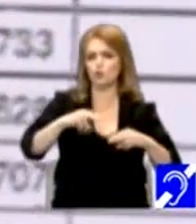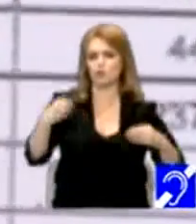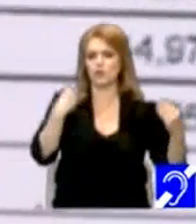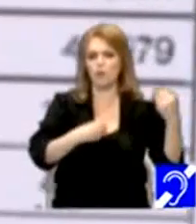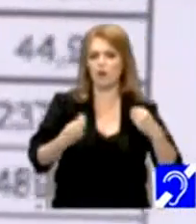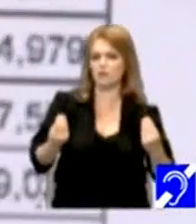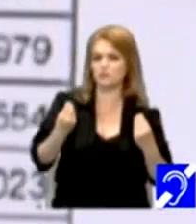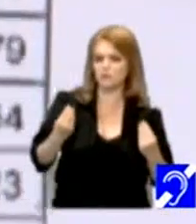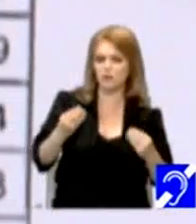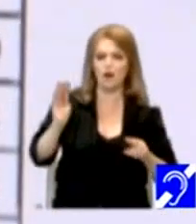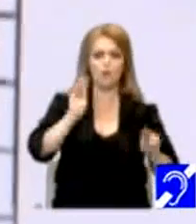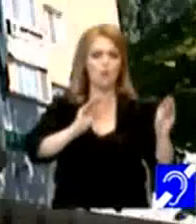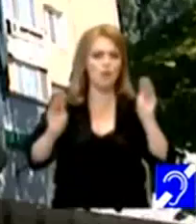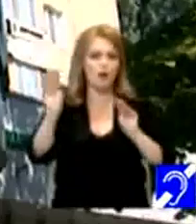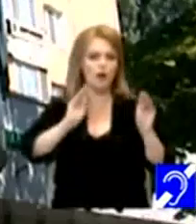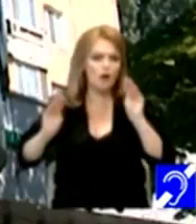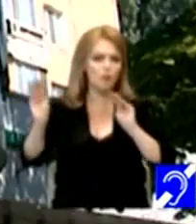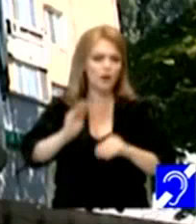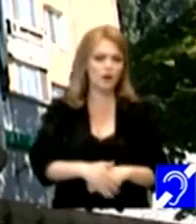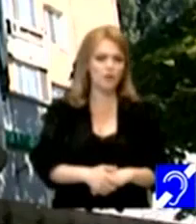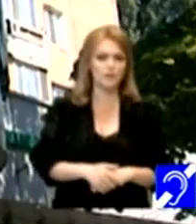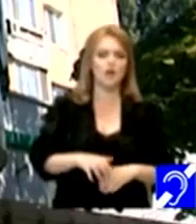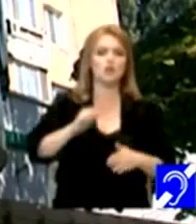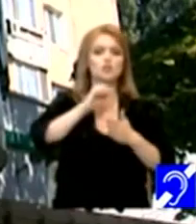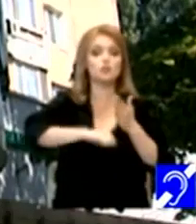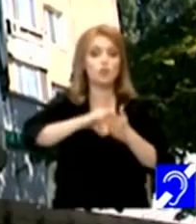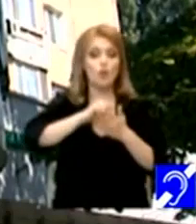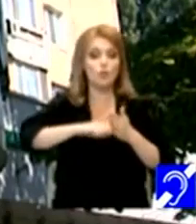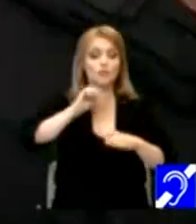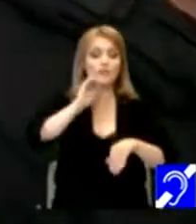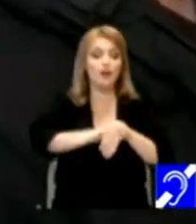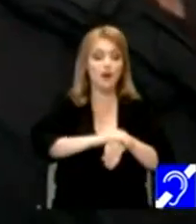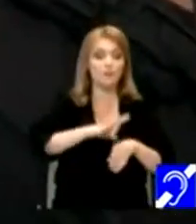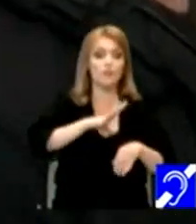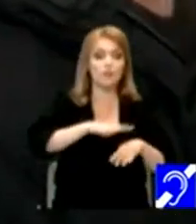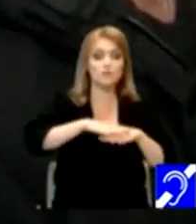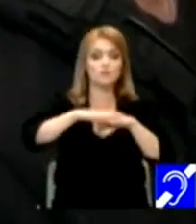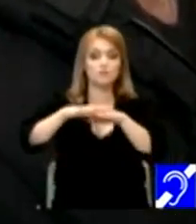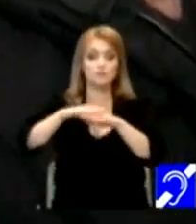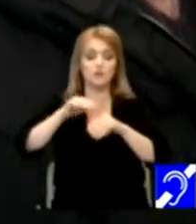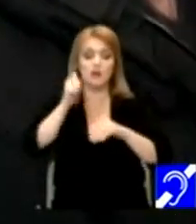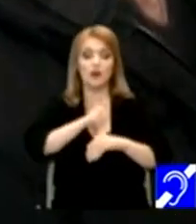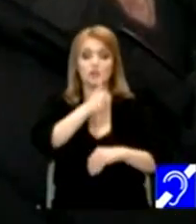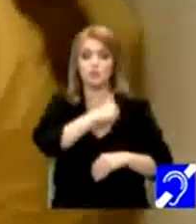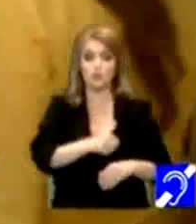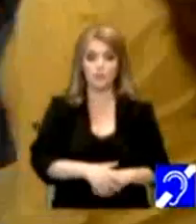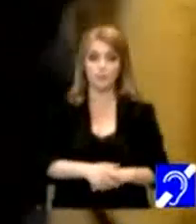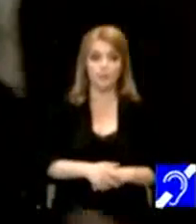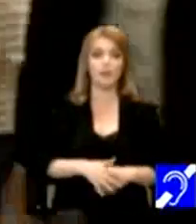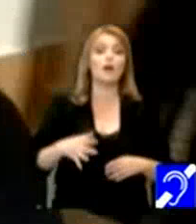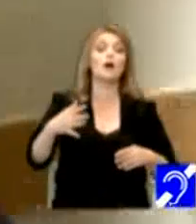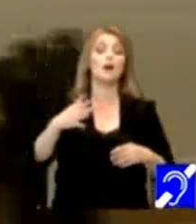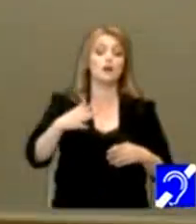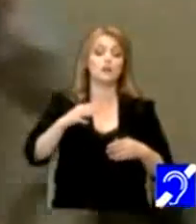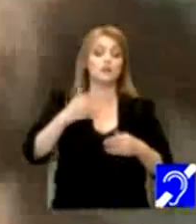sau mobilier. Scopul urmărit era, de fapt, camuflarea tranzacțiilor financiare. Contactat de TVR Moldova, purtătorul de cuvânt